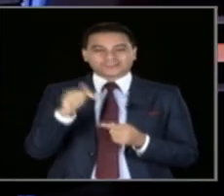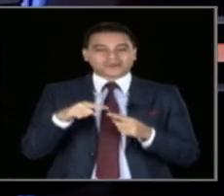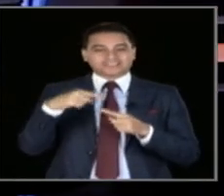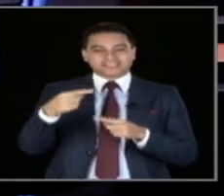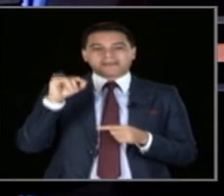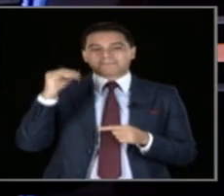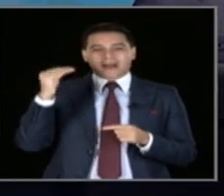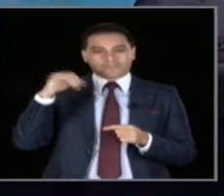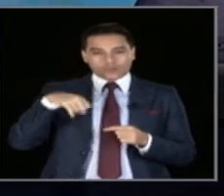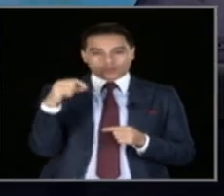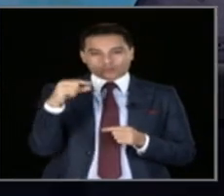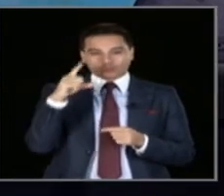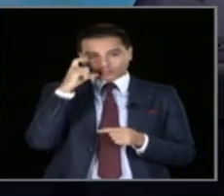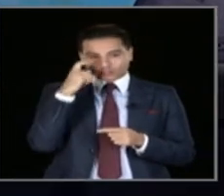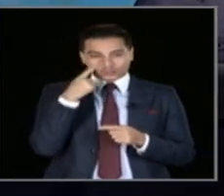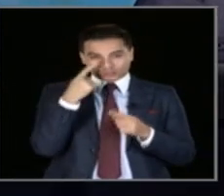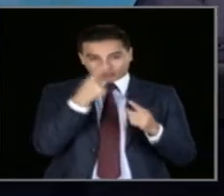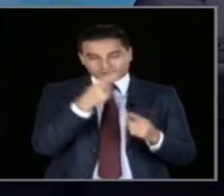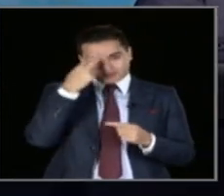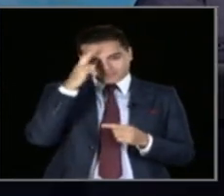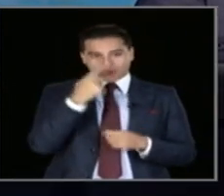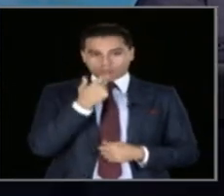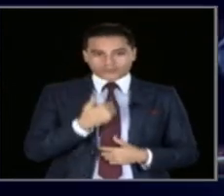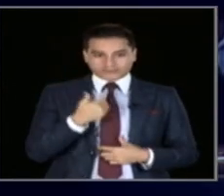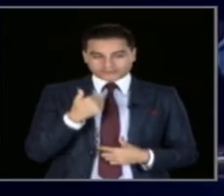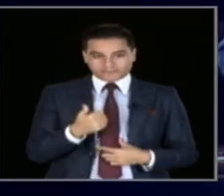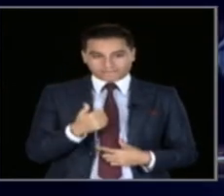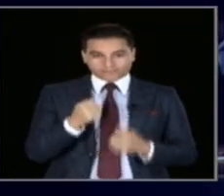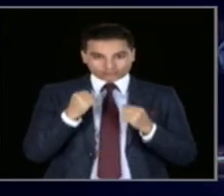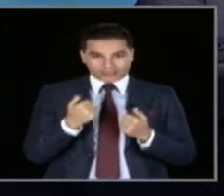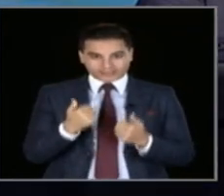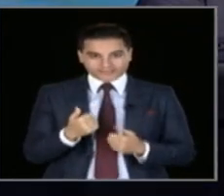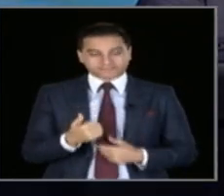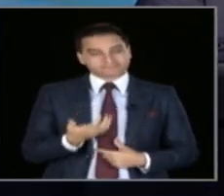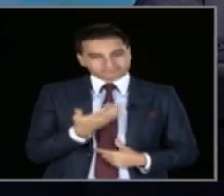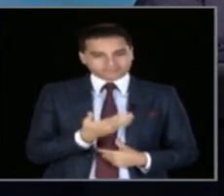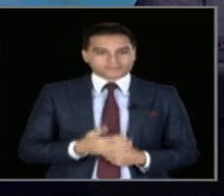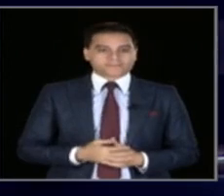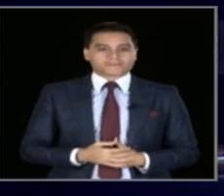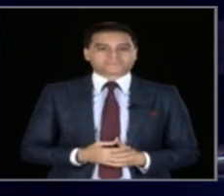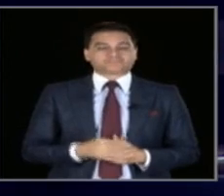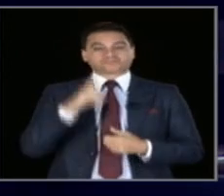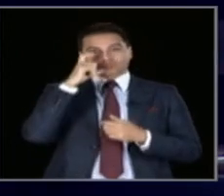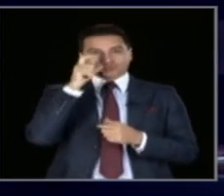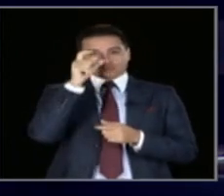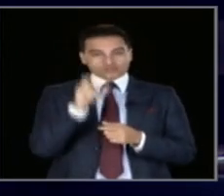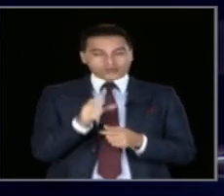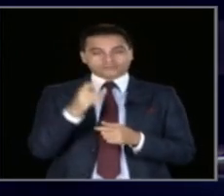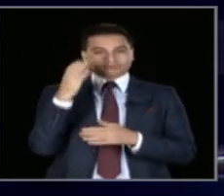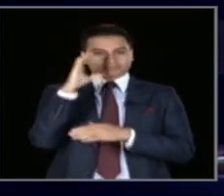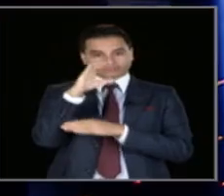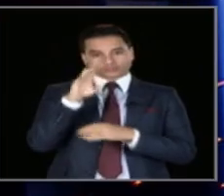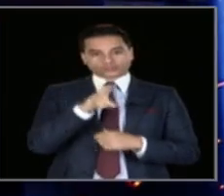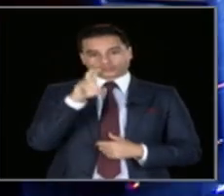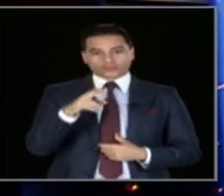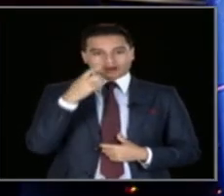هنشوف صورة وهنشوف هي لمين. ها مستعد؟ مستعد. صورة وشخصية والسؤال هو